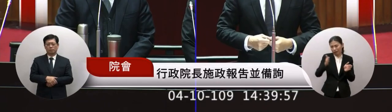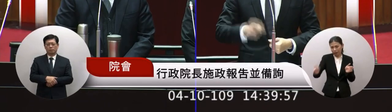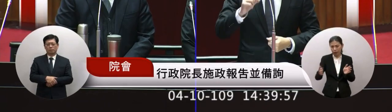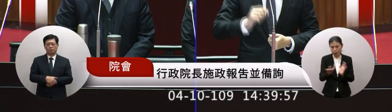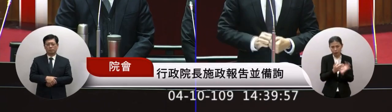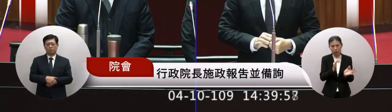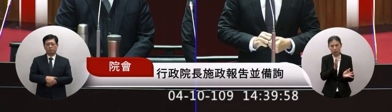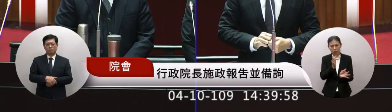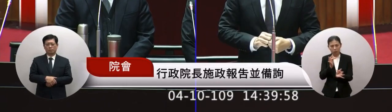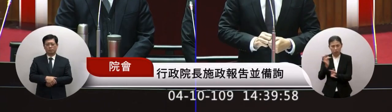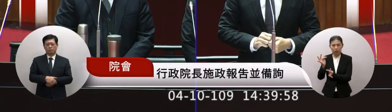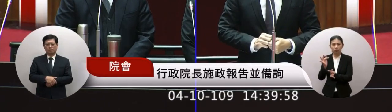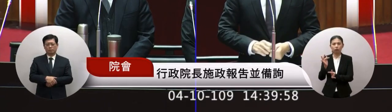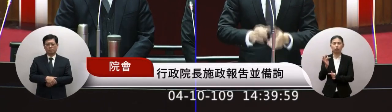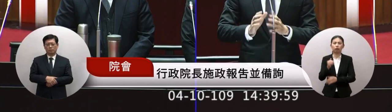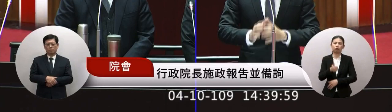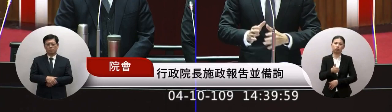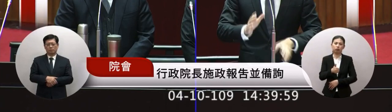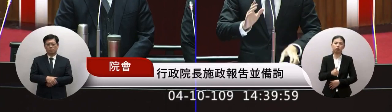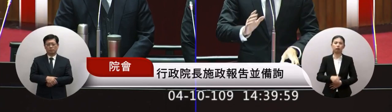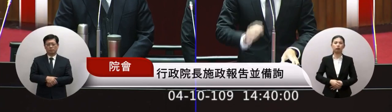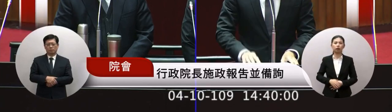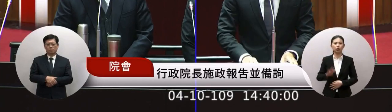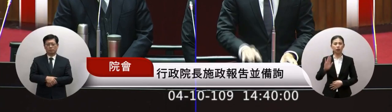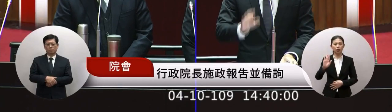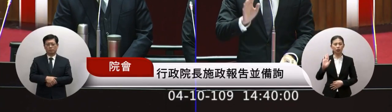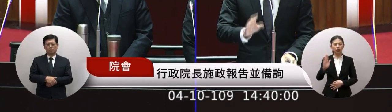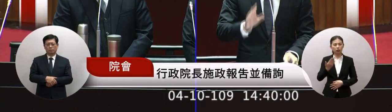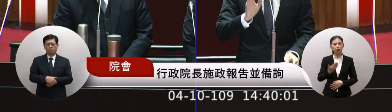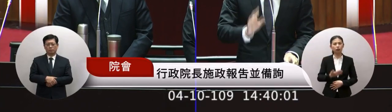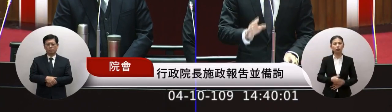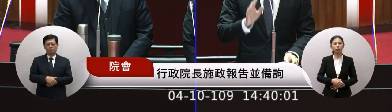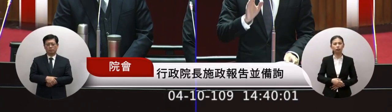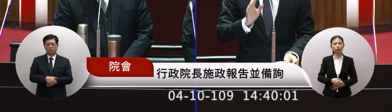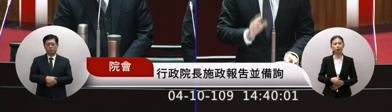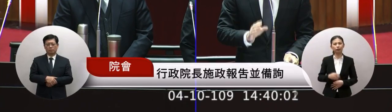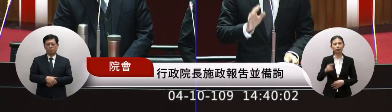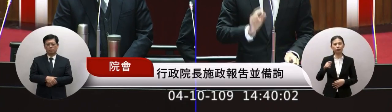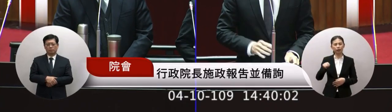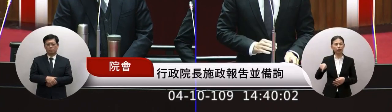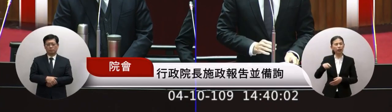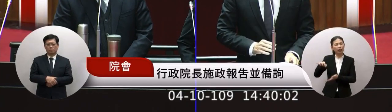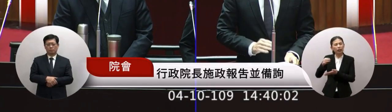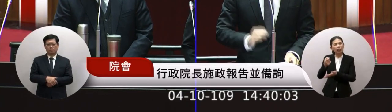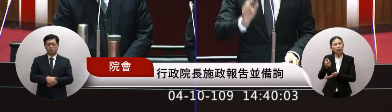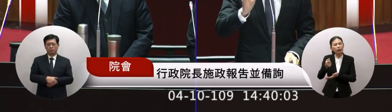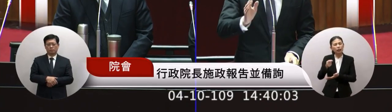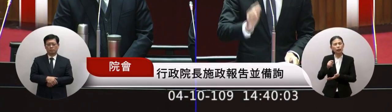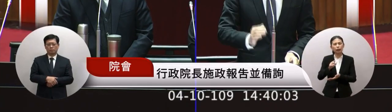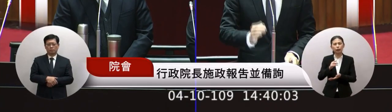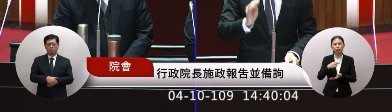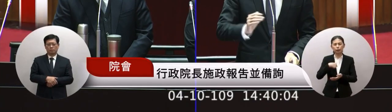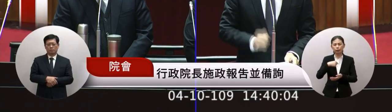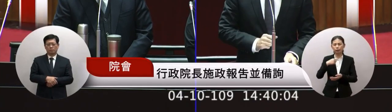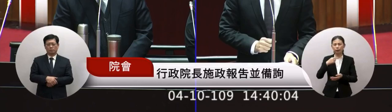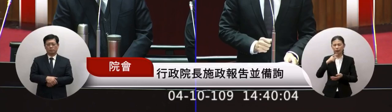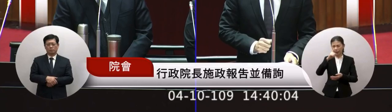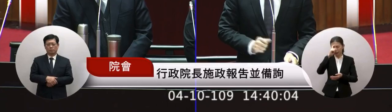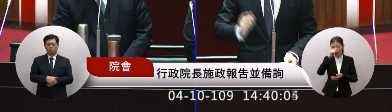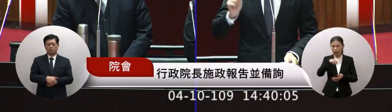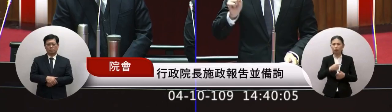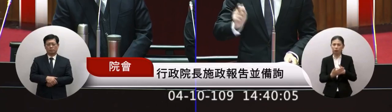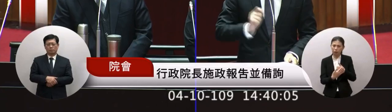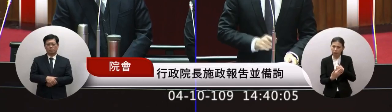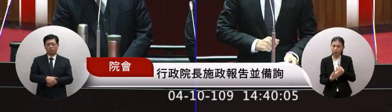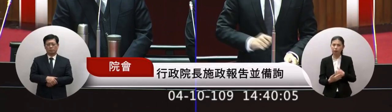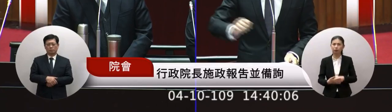了较周全的，我感觉这是对的啦吼。啊，也唔过有一个部分是较罕咧有人伫讲诶转型正义诶代志，我毋茫讲院长一定爱斗